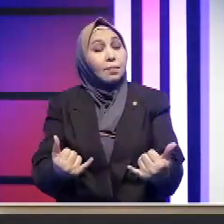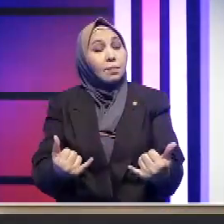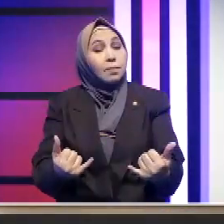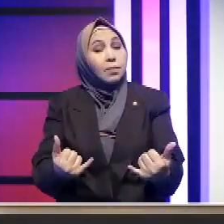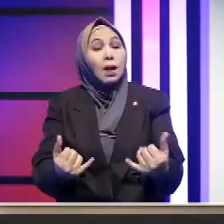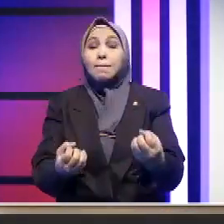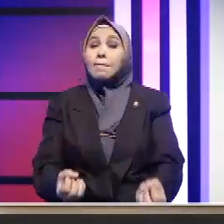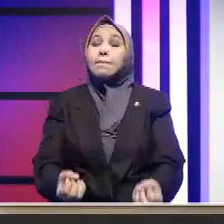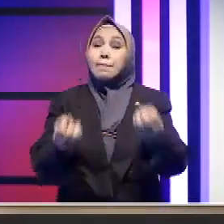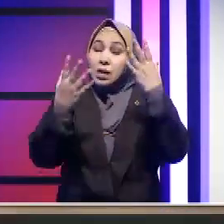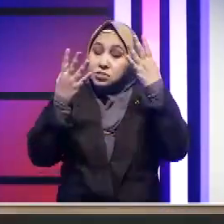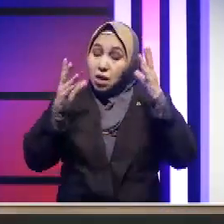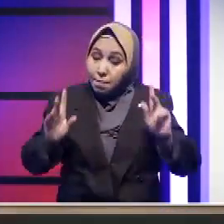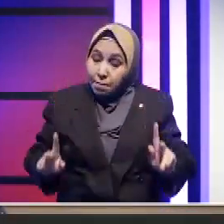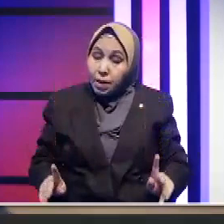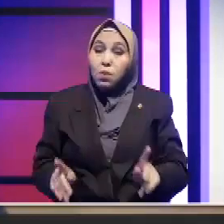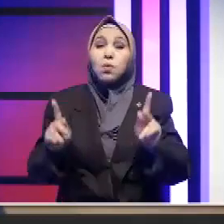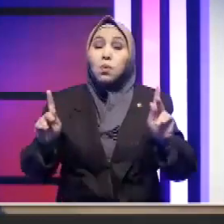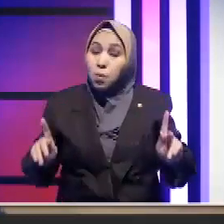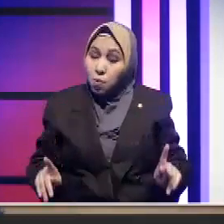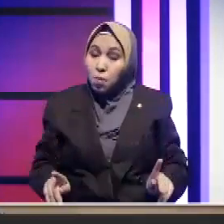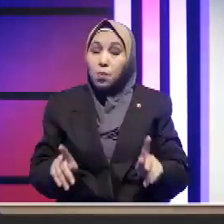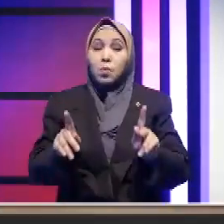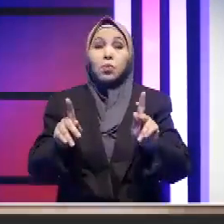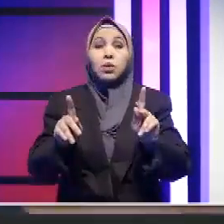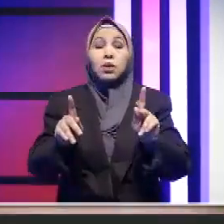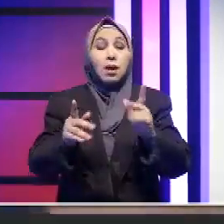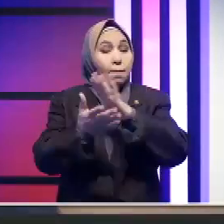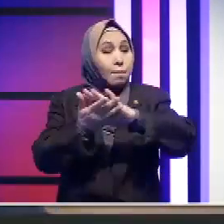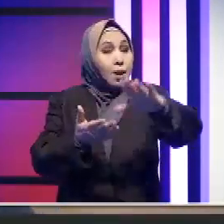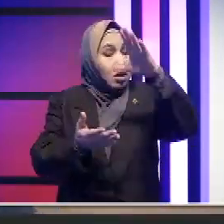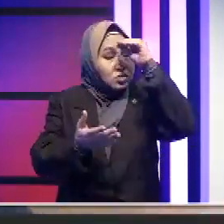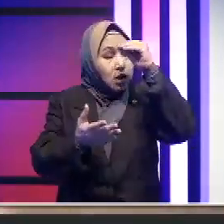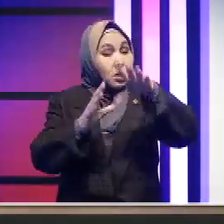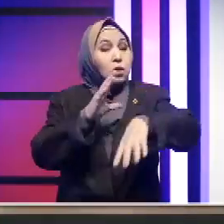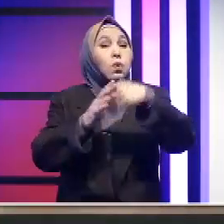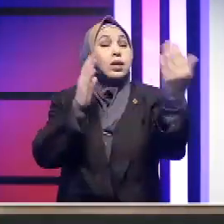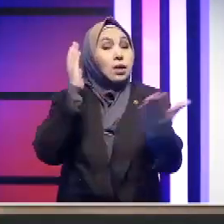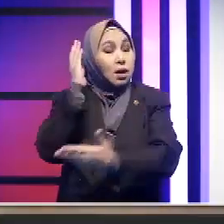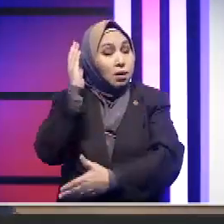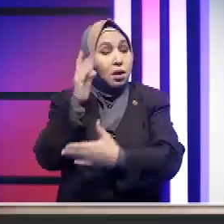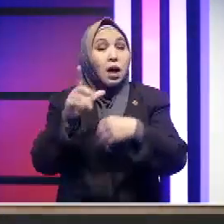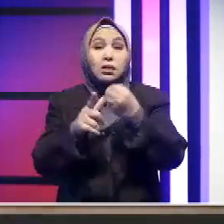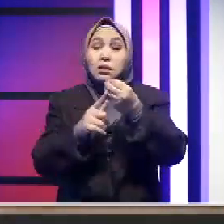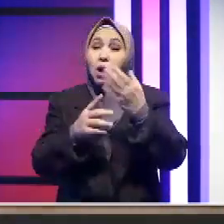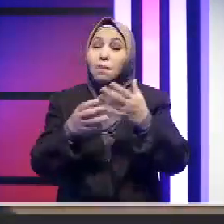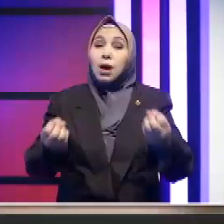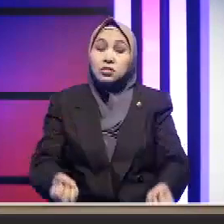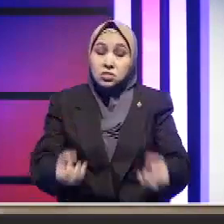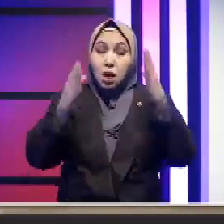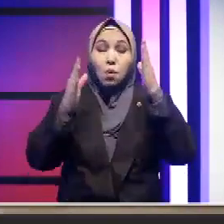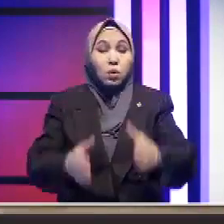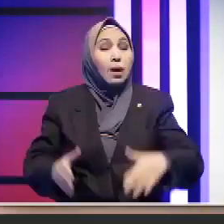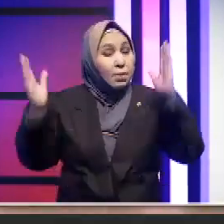wuih banyak kesempatan banyak peluang untuk belajar di luar negeri atau banyak orang Malaysia